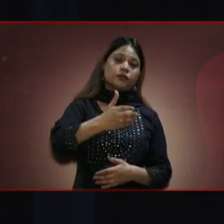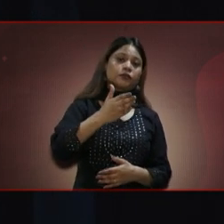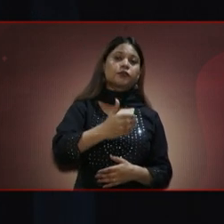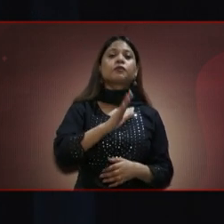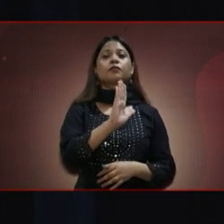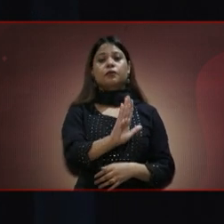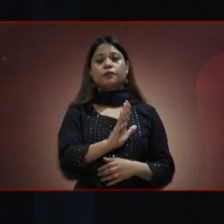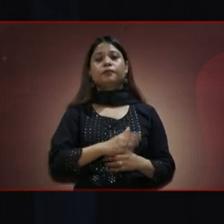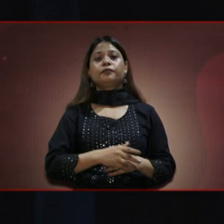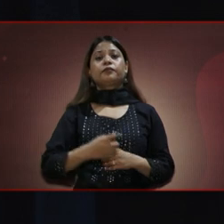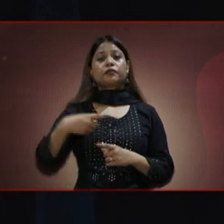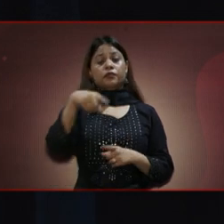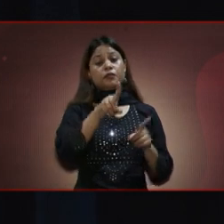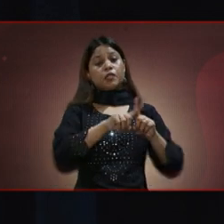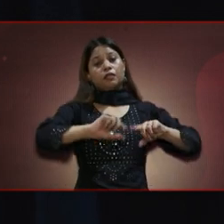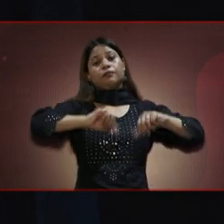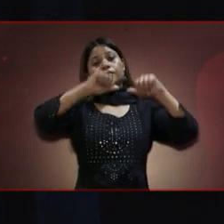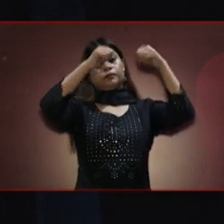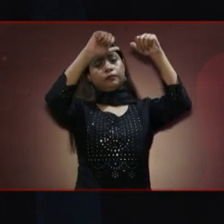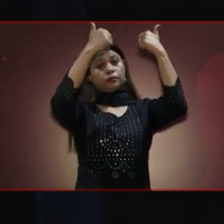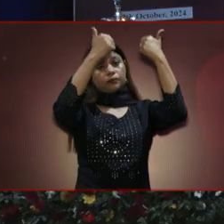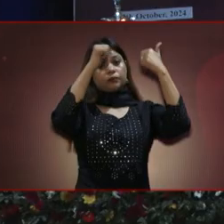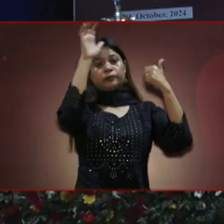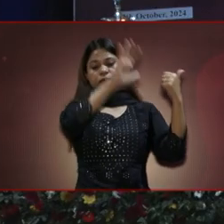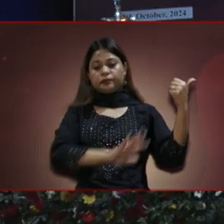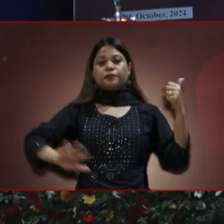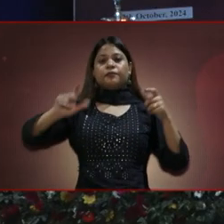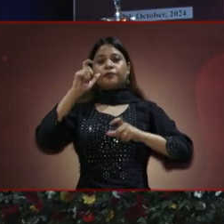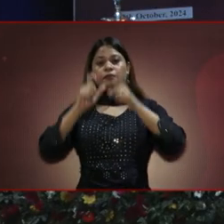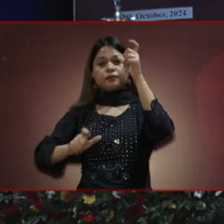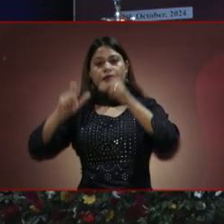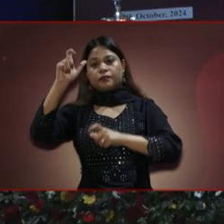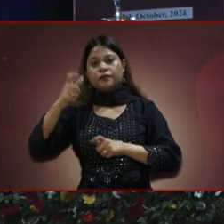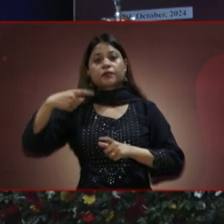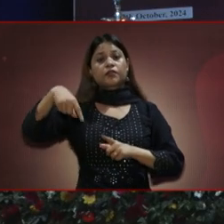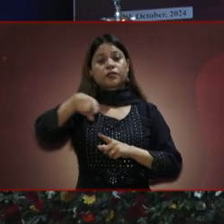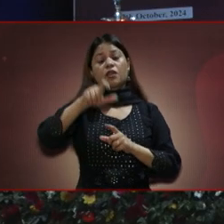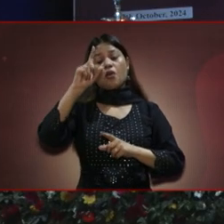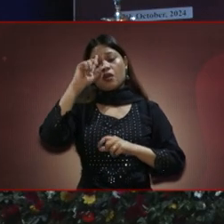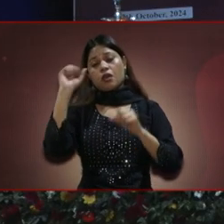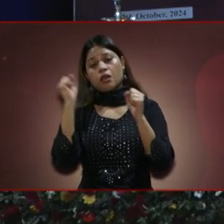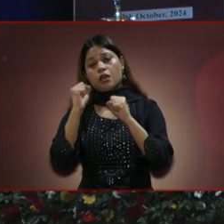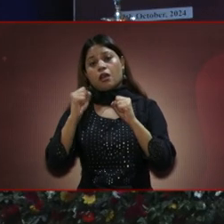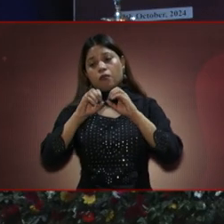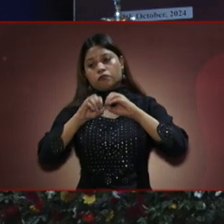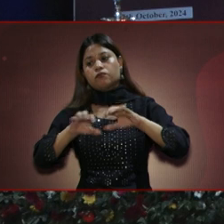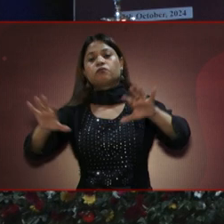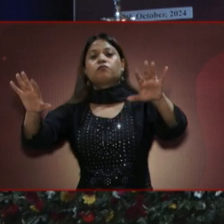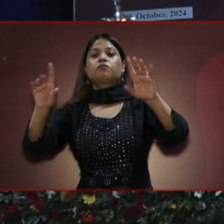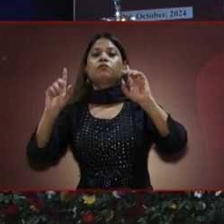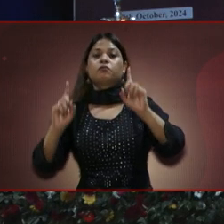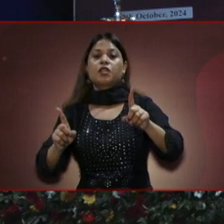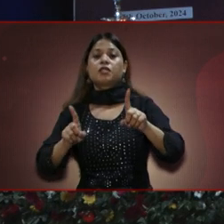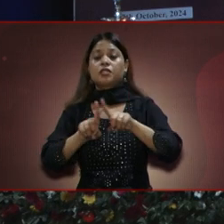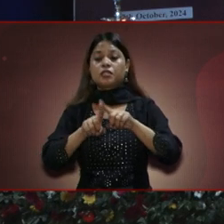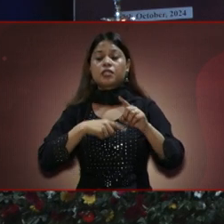ये यशस्वी हो, भारत की नागरिकों को ईज ऑफ लिविंग में हम एक कदम और आगे बढ़े